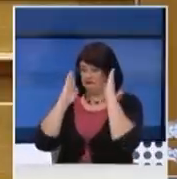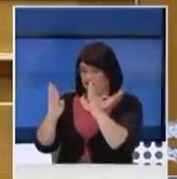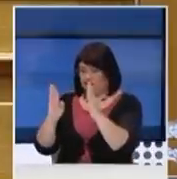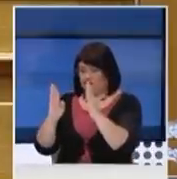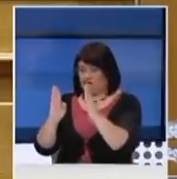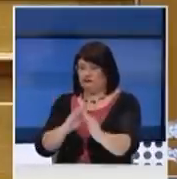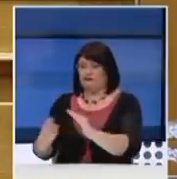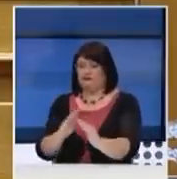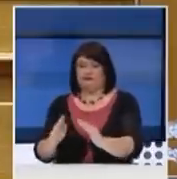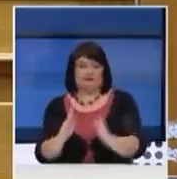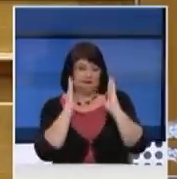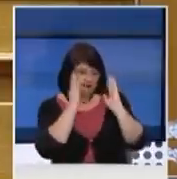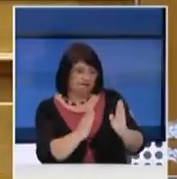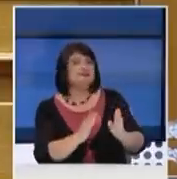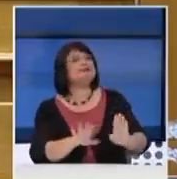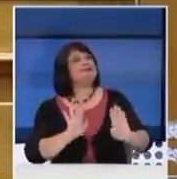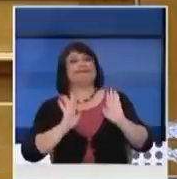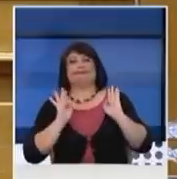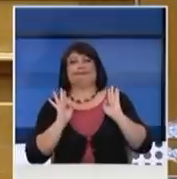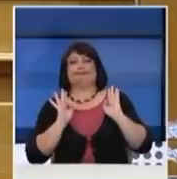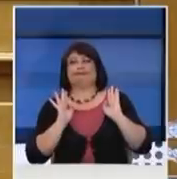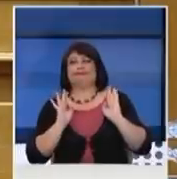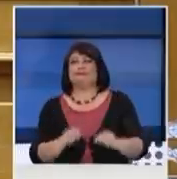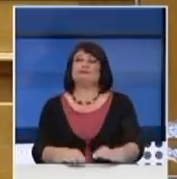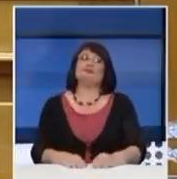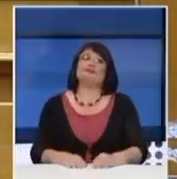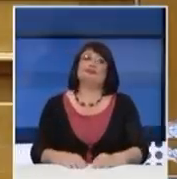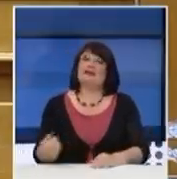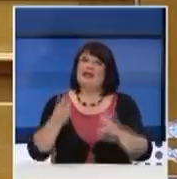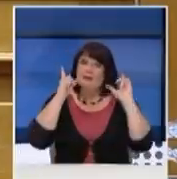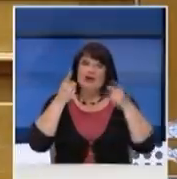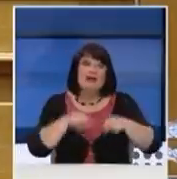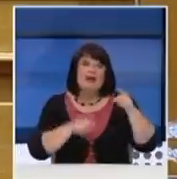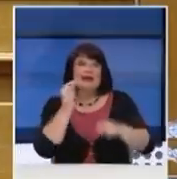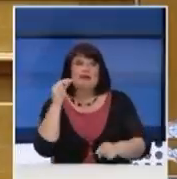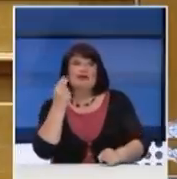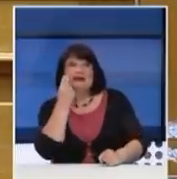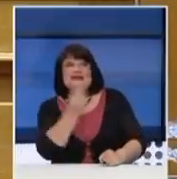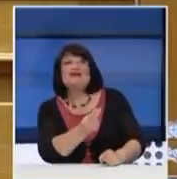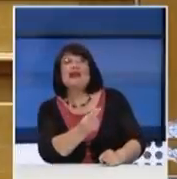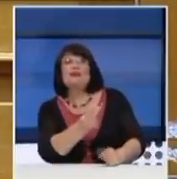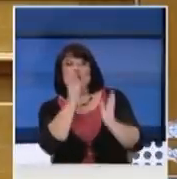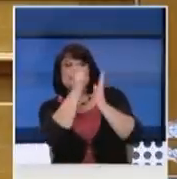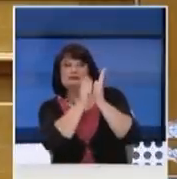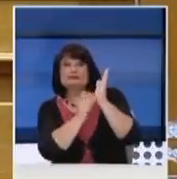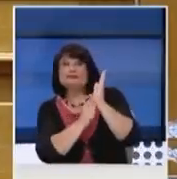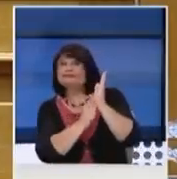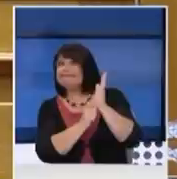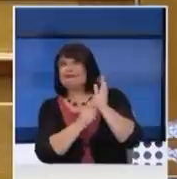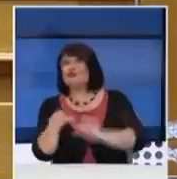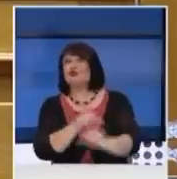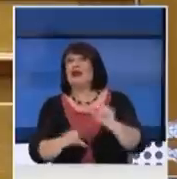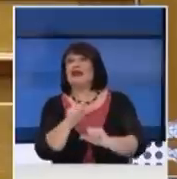Η άλλη πλευρά του κυρίου Συρίγου, παραδείγματος χάρη, δεν είναι εδώ, του κυρίου Μανολάκου από τη Νέα Δημοκρατία. Η λίστα που δόθηκε για ομιλητές, έμαθα